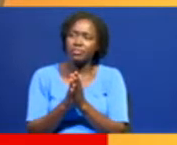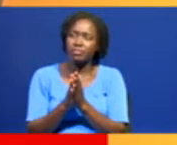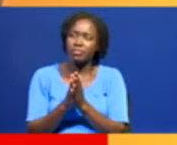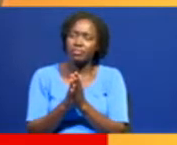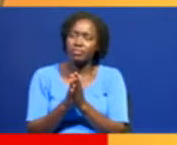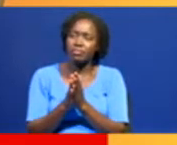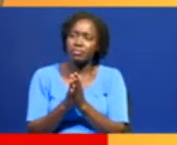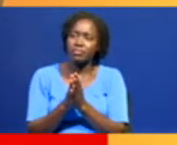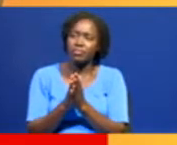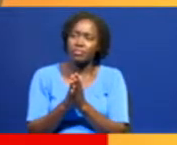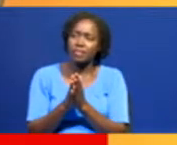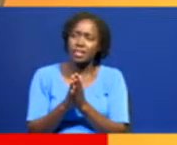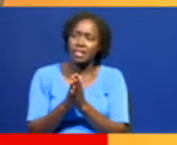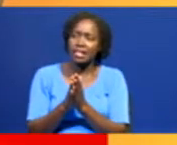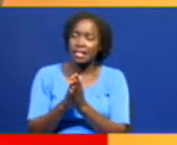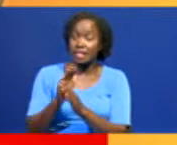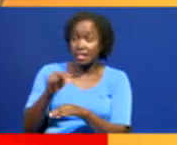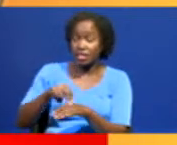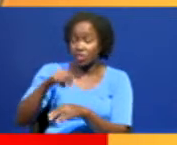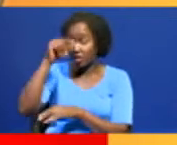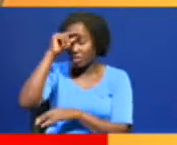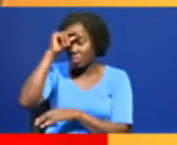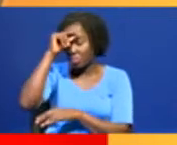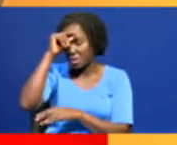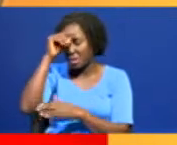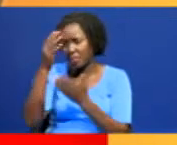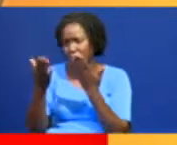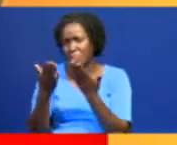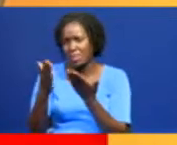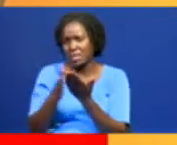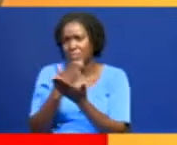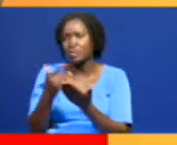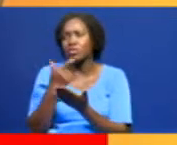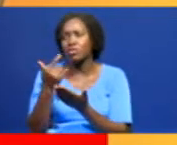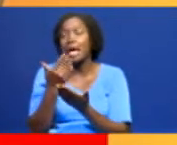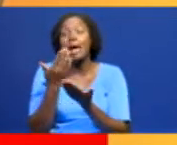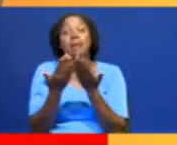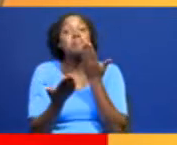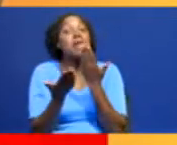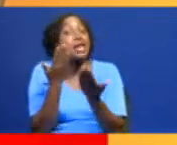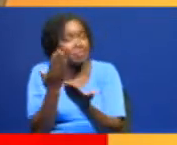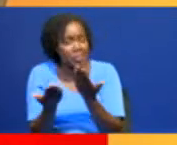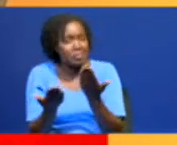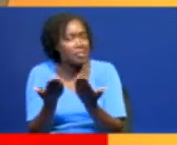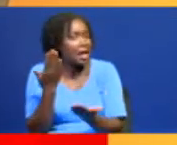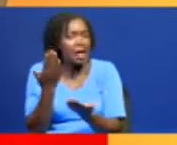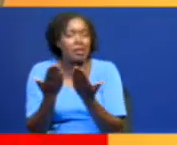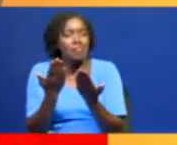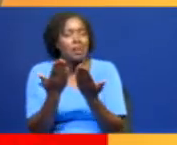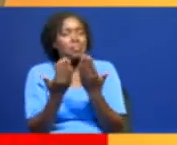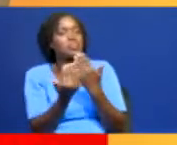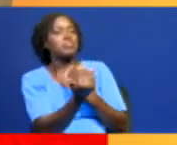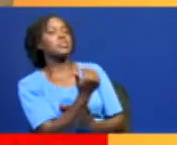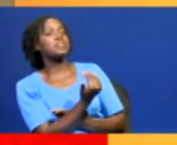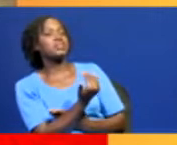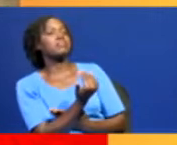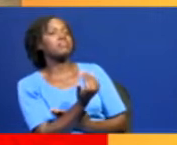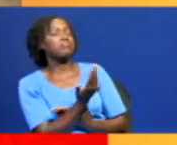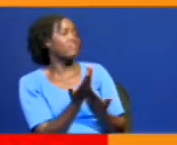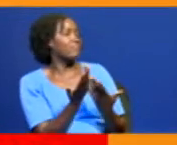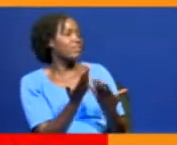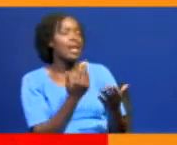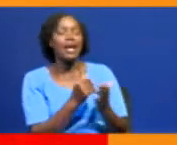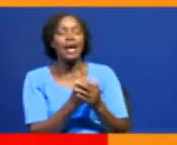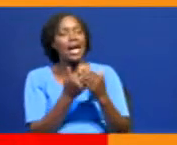wa serikali kuu. Pengine pia nilikuwa na kitu ya kusema lakini pengine bado wewe utanielekeza. Asante.